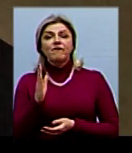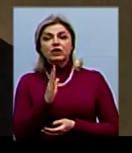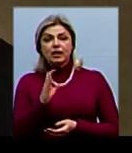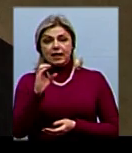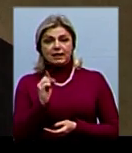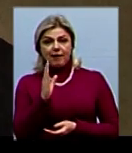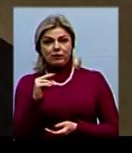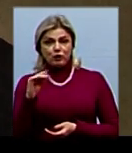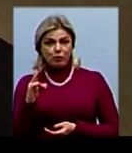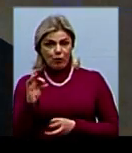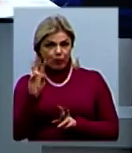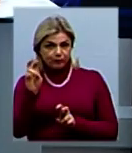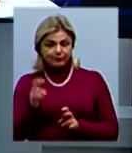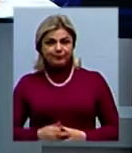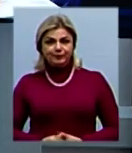В'ячеслава Савченка.